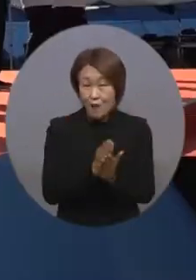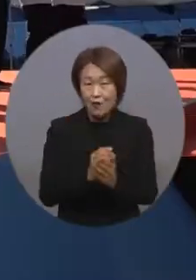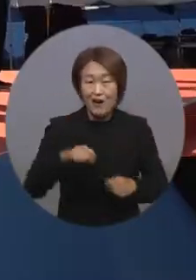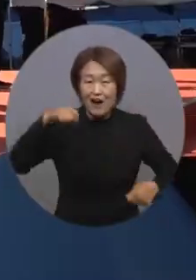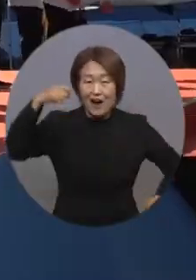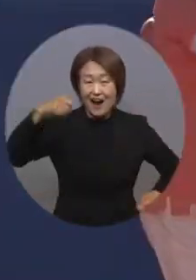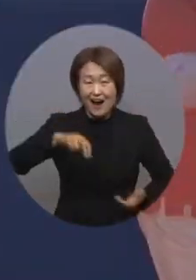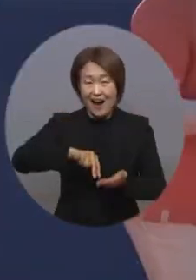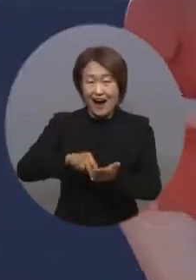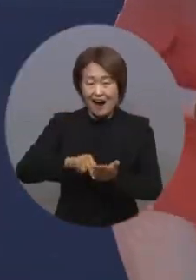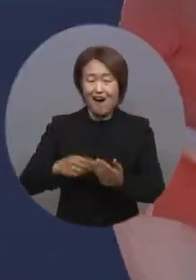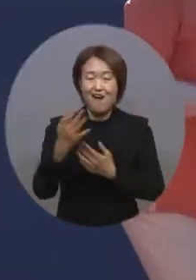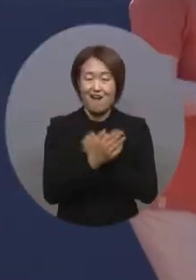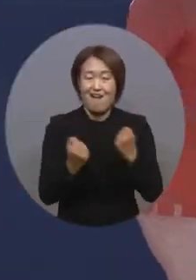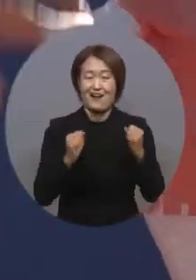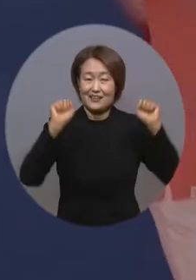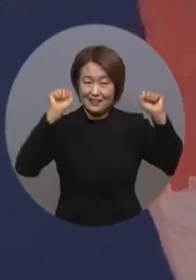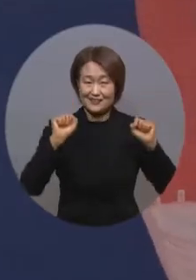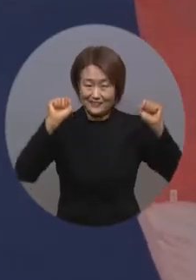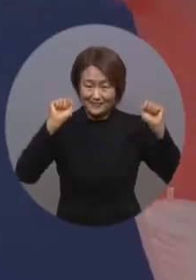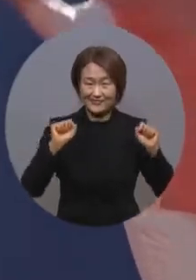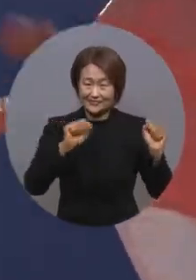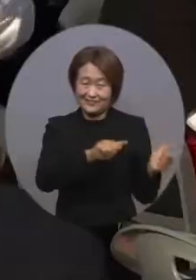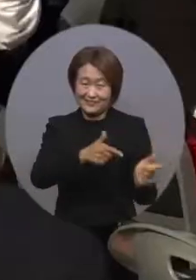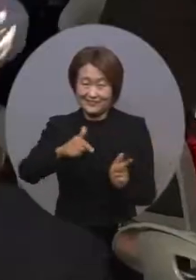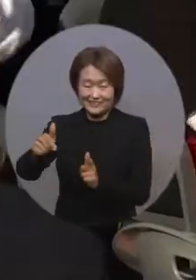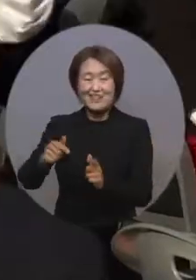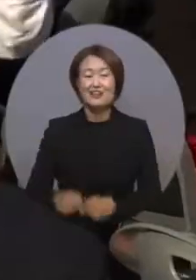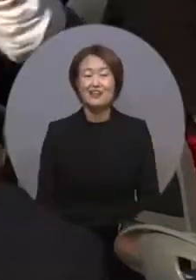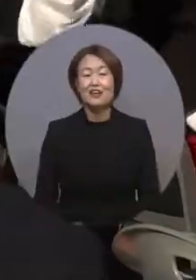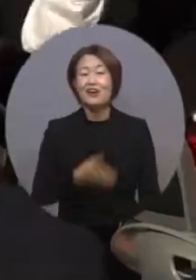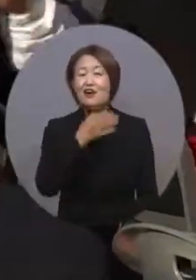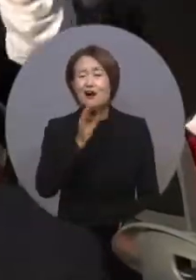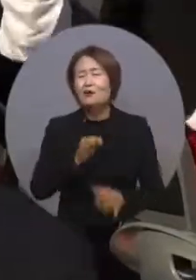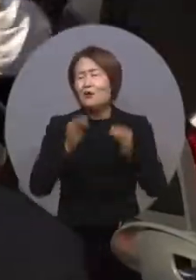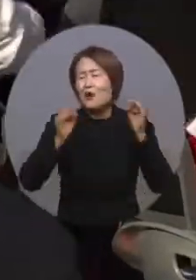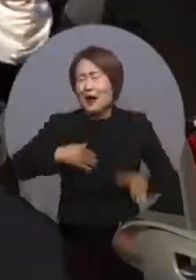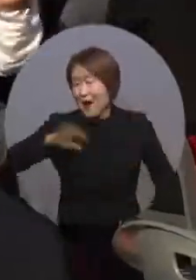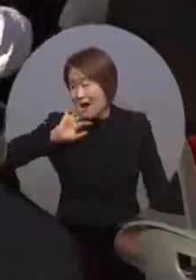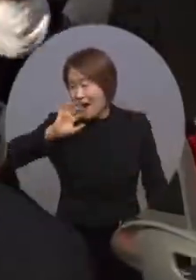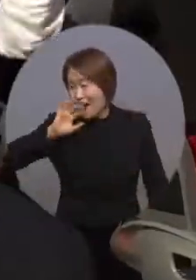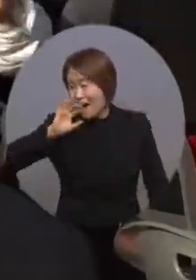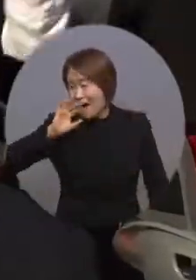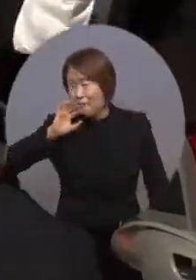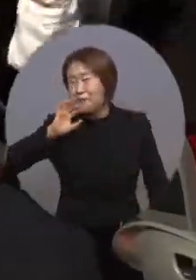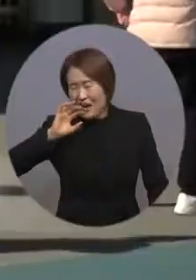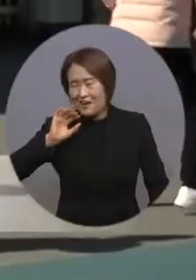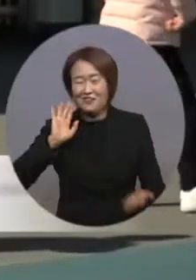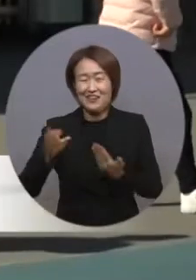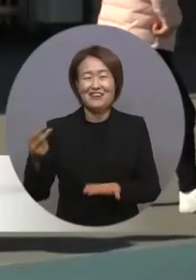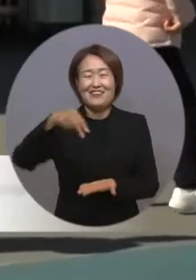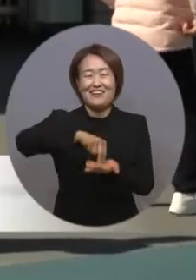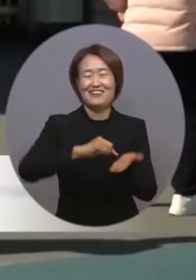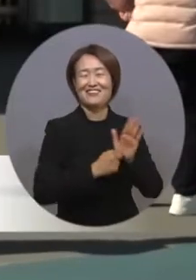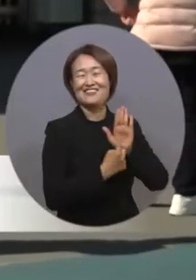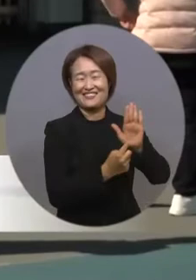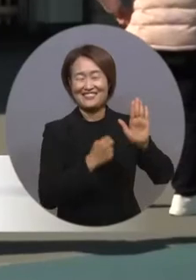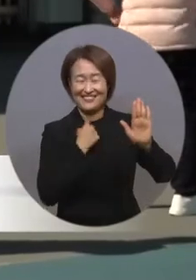스포츠, 건강체조, 에어로빅 경영대회가 펼쳐졌으며 노인들은 그동안 갈고 닦은 실력을 무대에서 보여줍니다. 우리